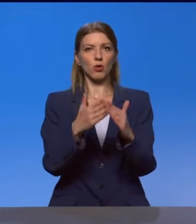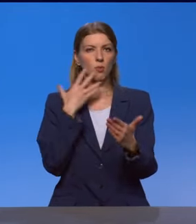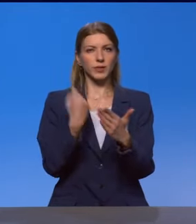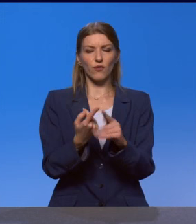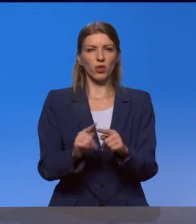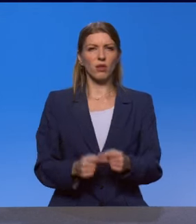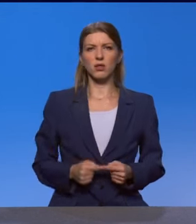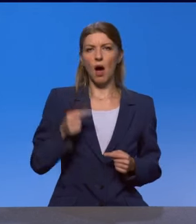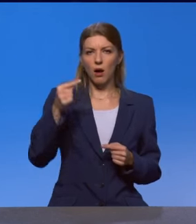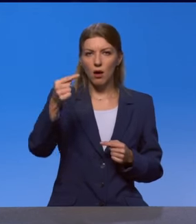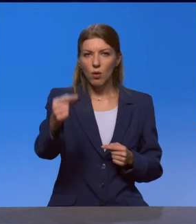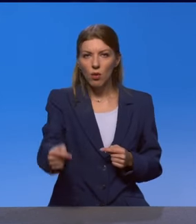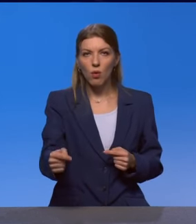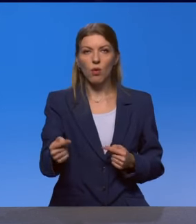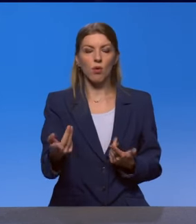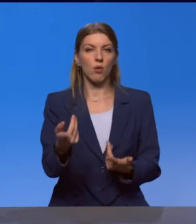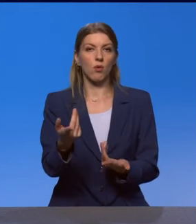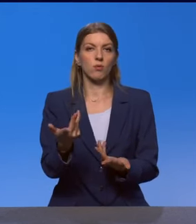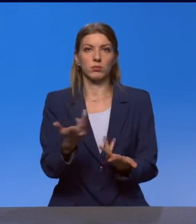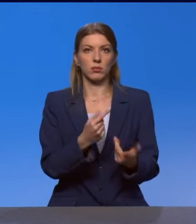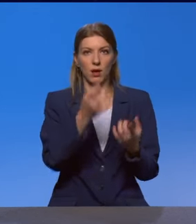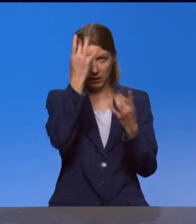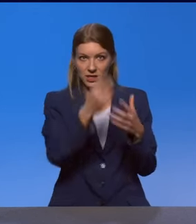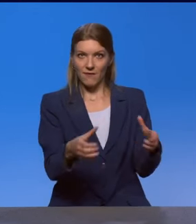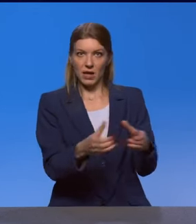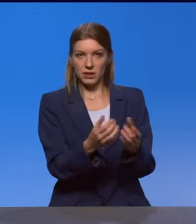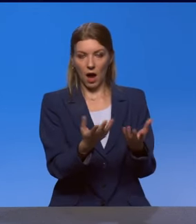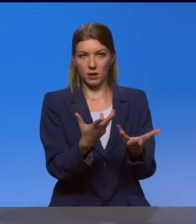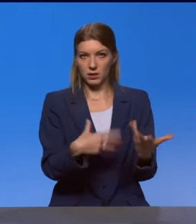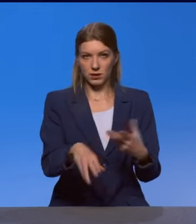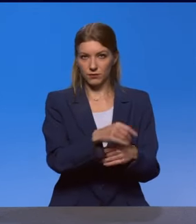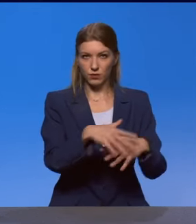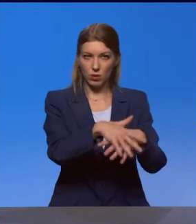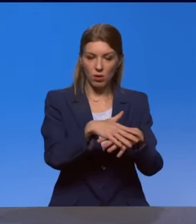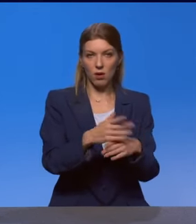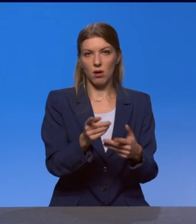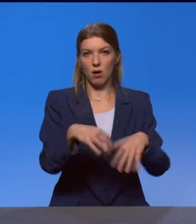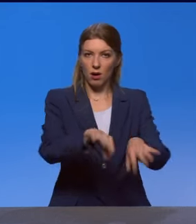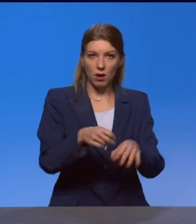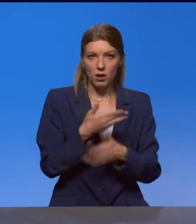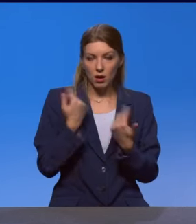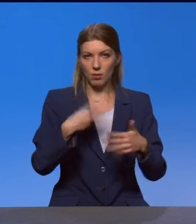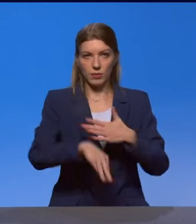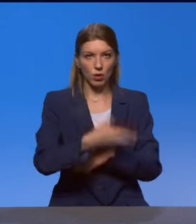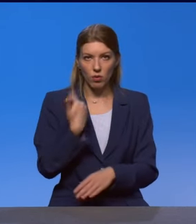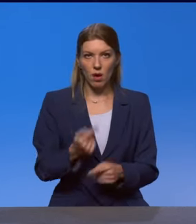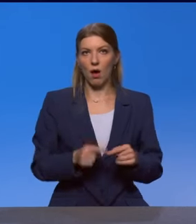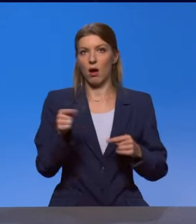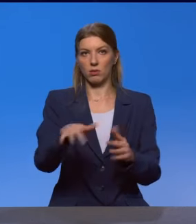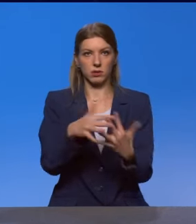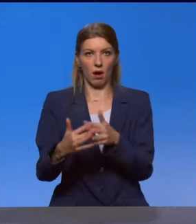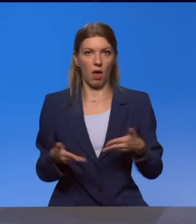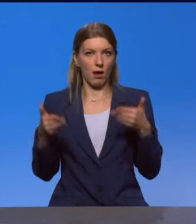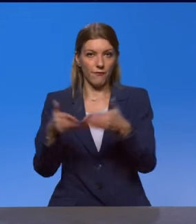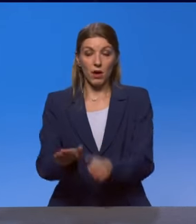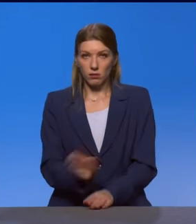далекое от цивилизации место, глубокие деревни. Нет, у нас жилищный фонд крупных